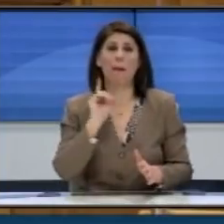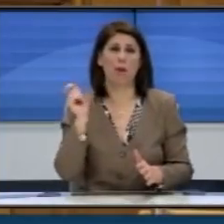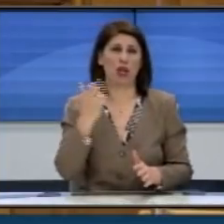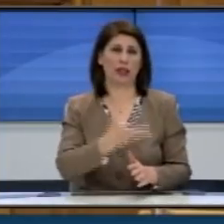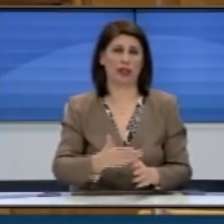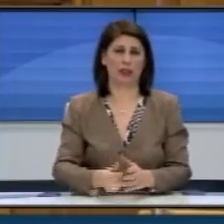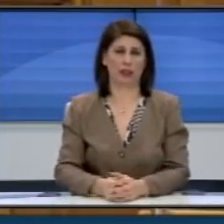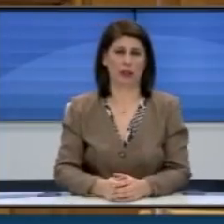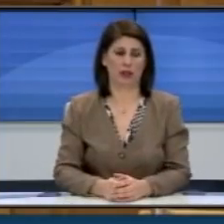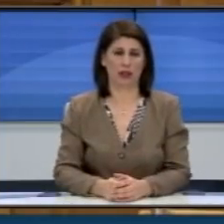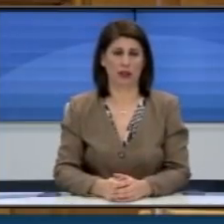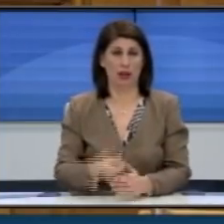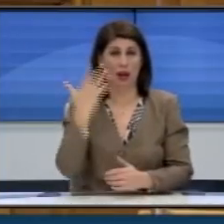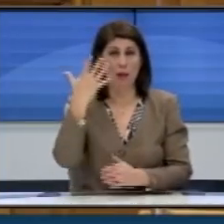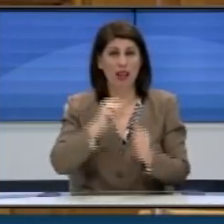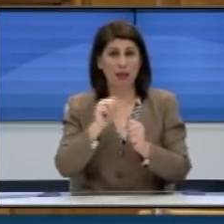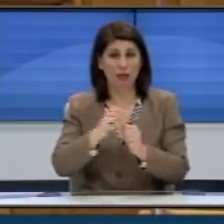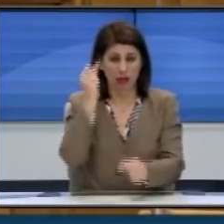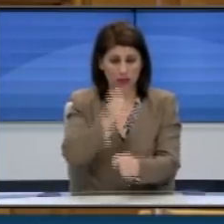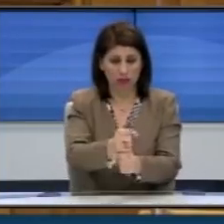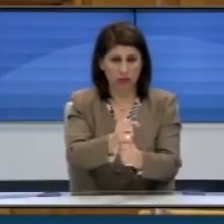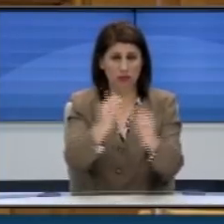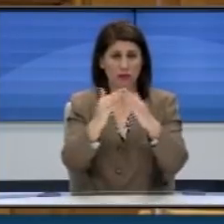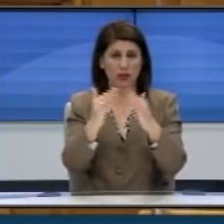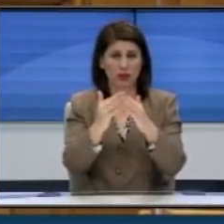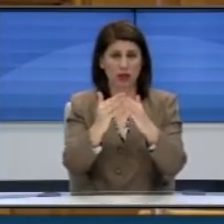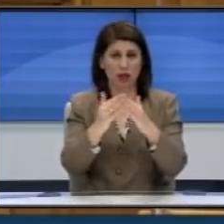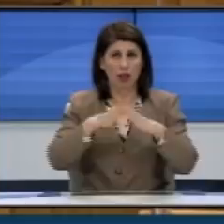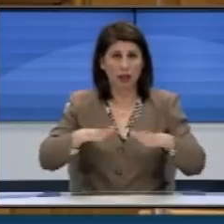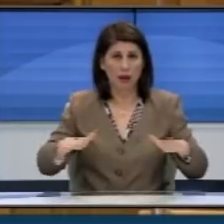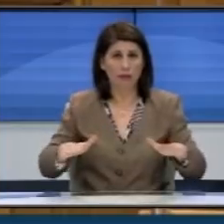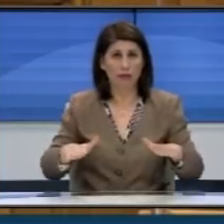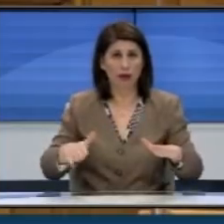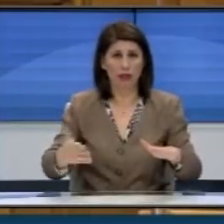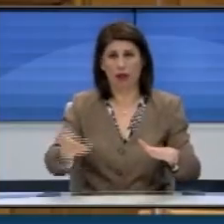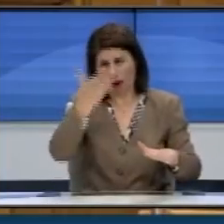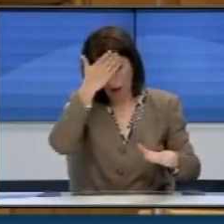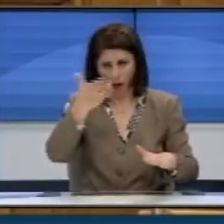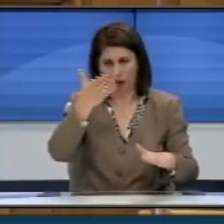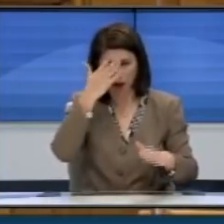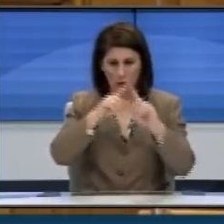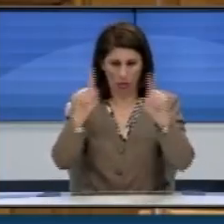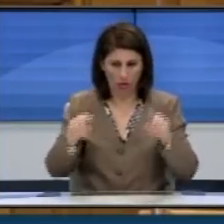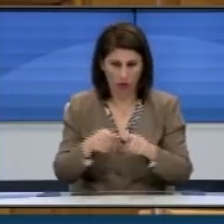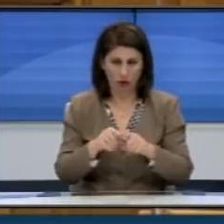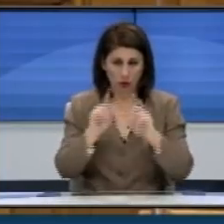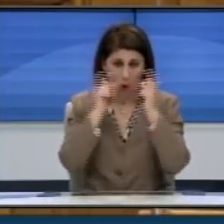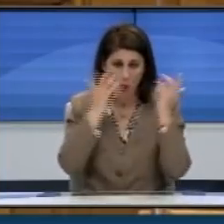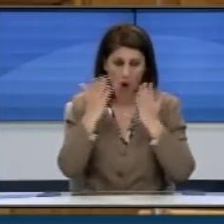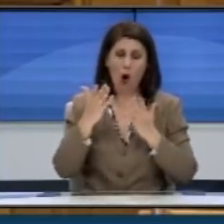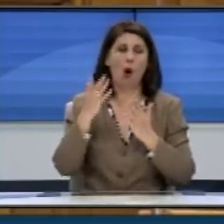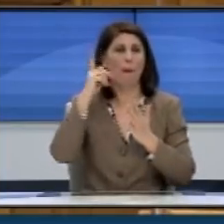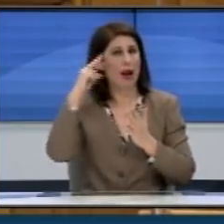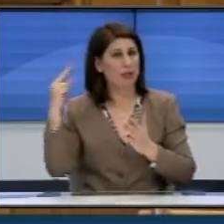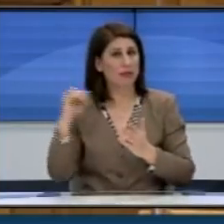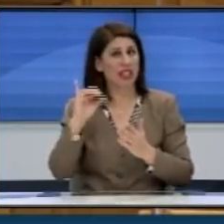σας. Κλείσατε τον κόσμο 5 μήνες στα σπίτια του. Τα παιδιά κουτουλάνε πίσω από τις οθόνες. Σχολεία, πανεπιστήμια,